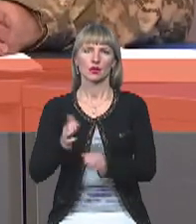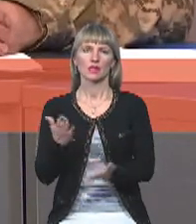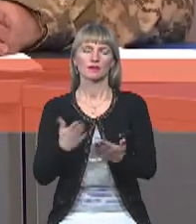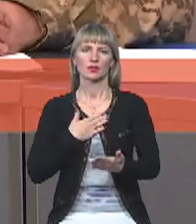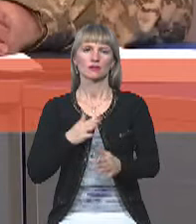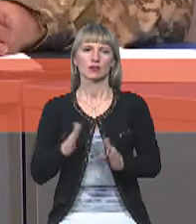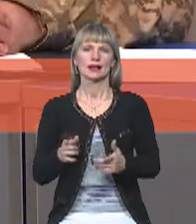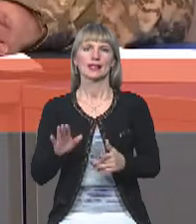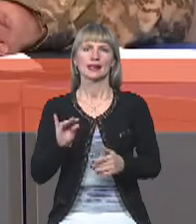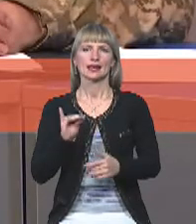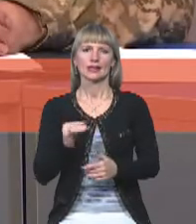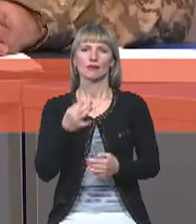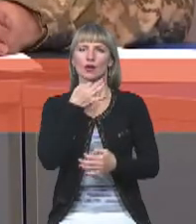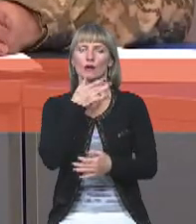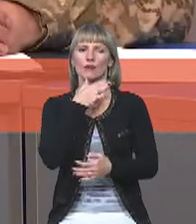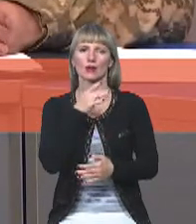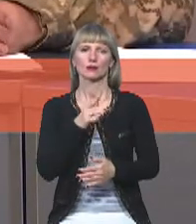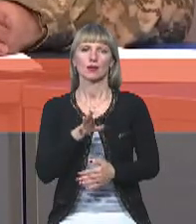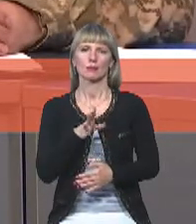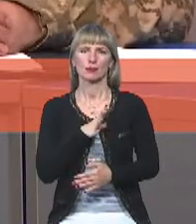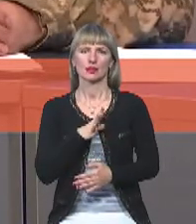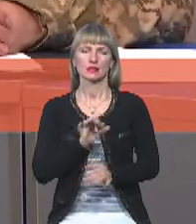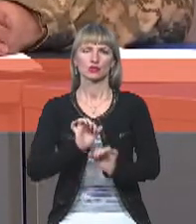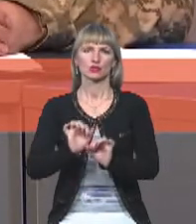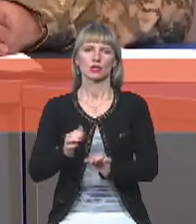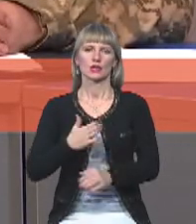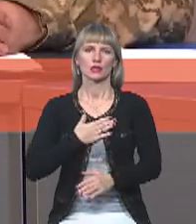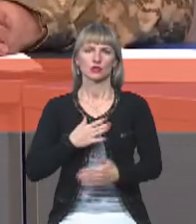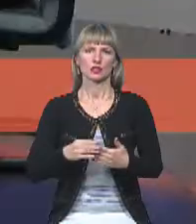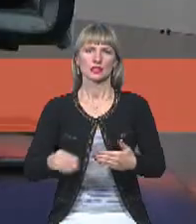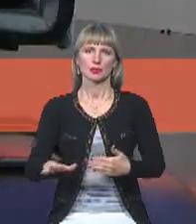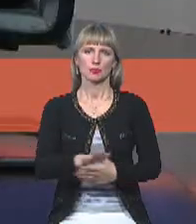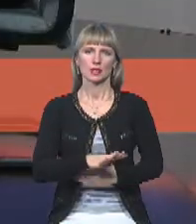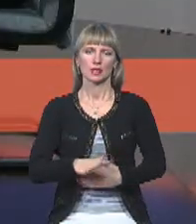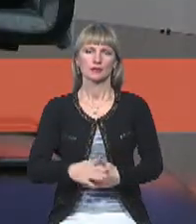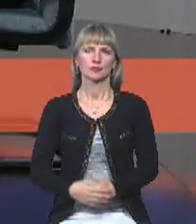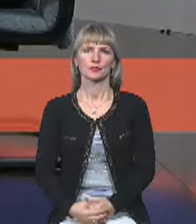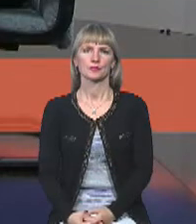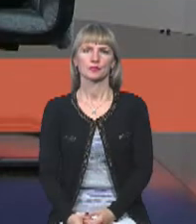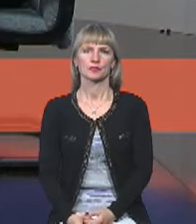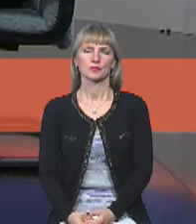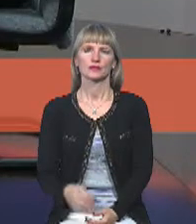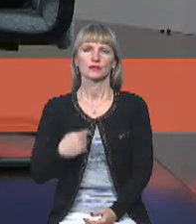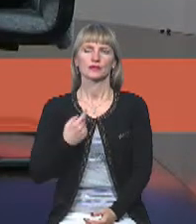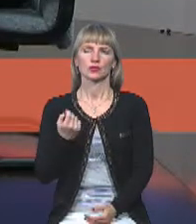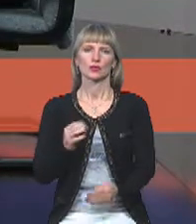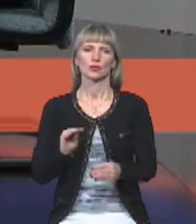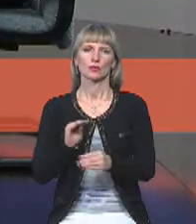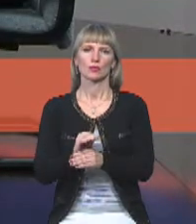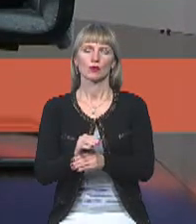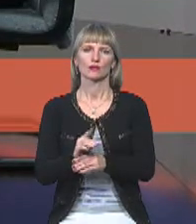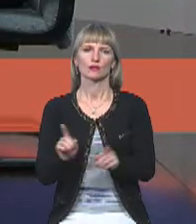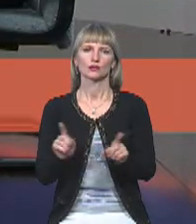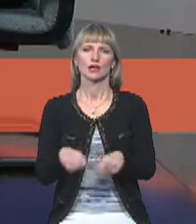випадку, і в будь-який момент стати на захист своєї землі. Дозвольте, я трошки добавлю ще,